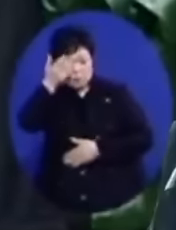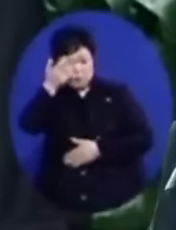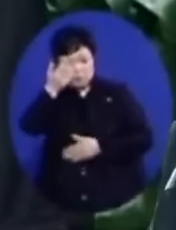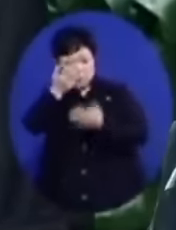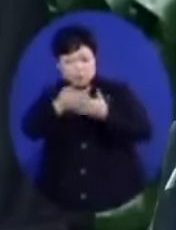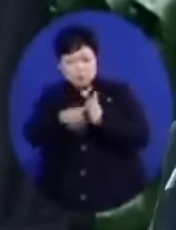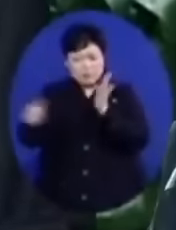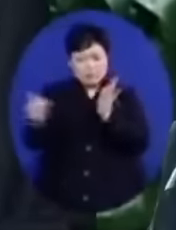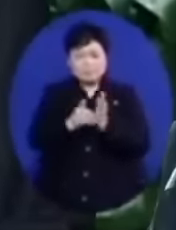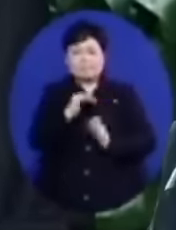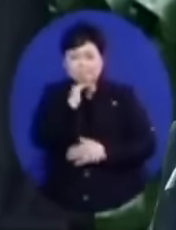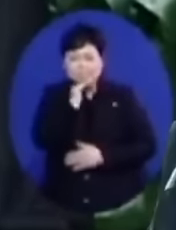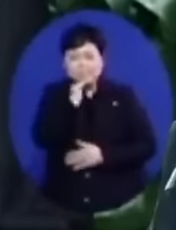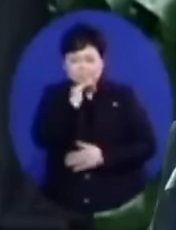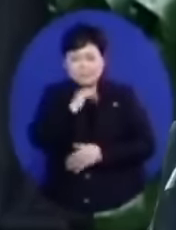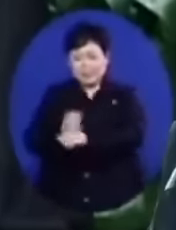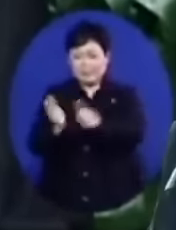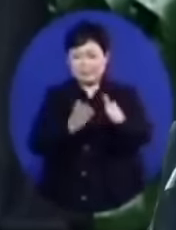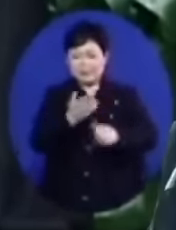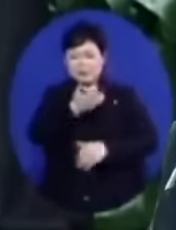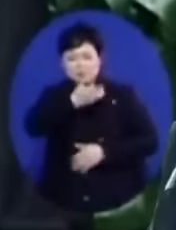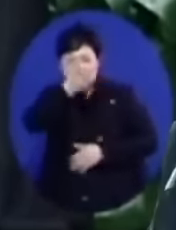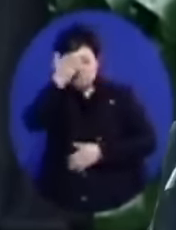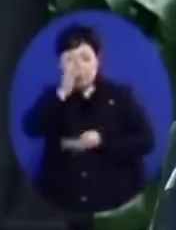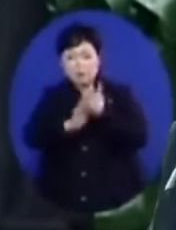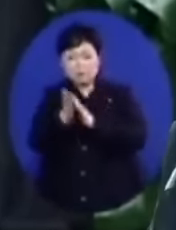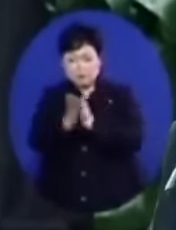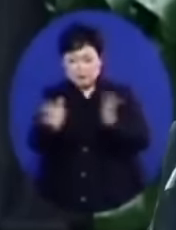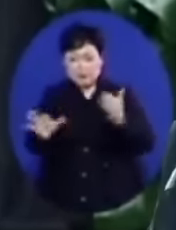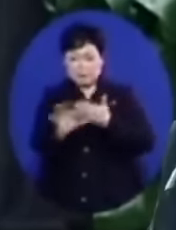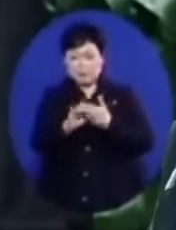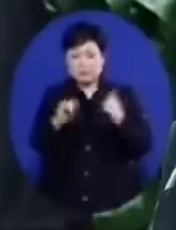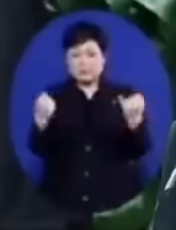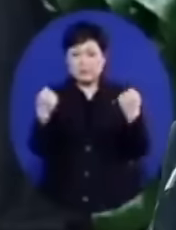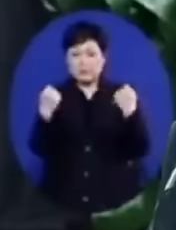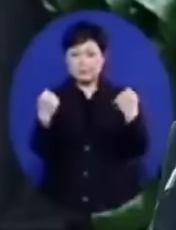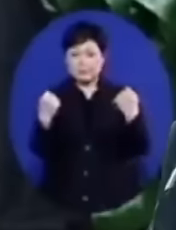되는 것입니다. 꿈이 없이 시작했다는 인간의 힘으로